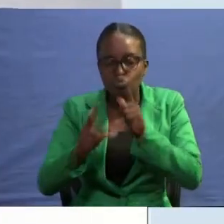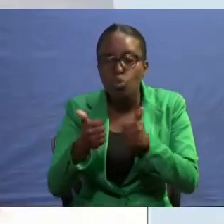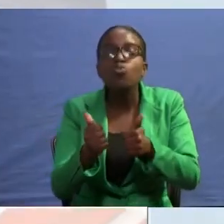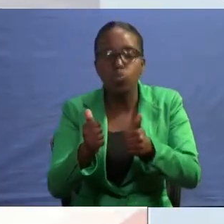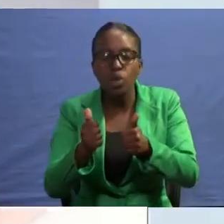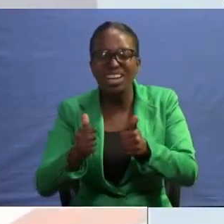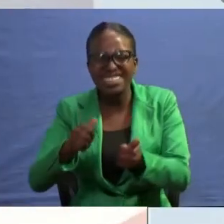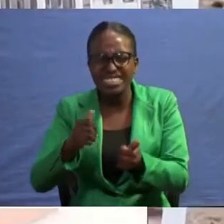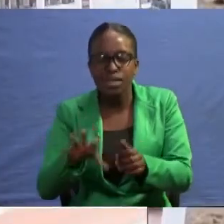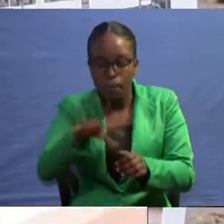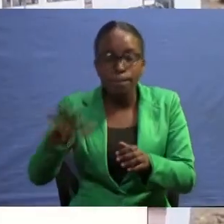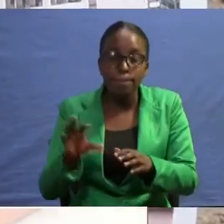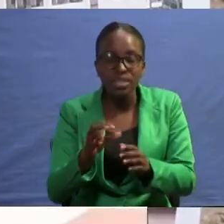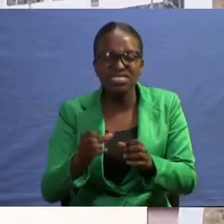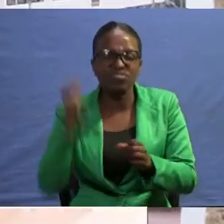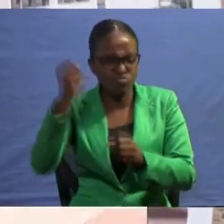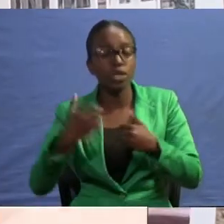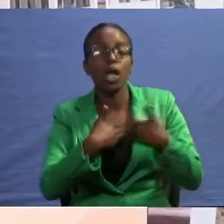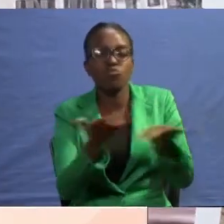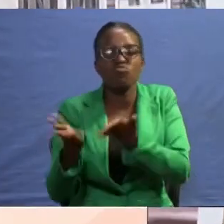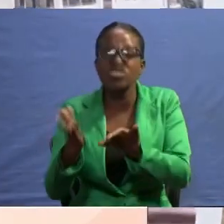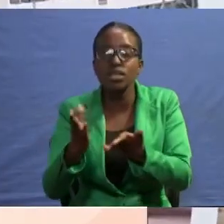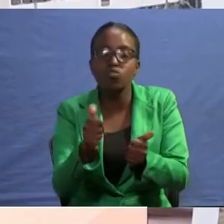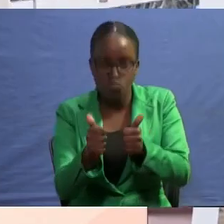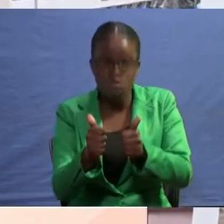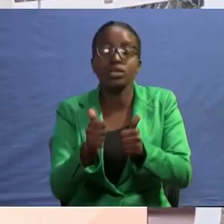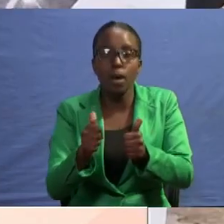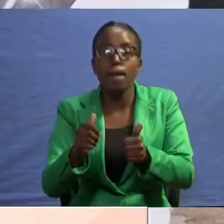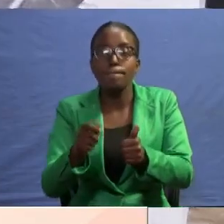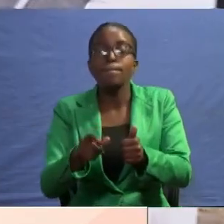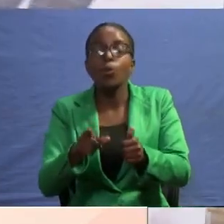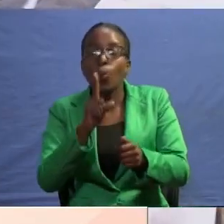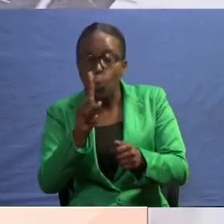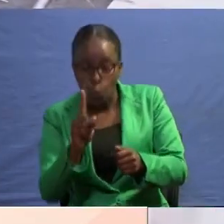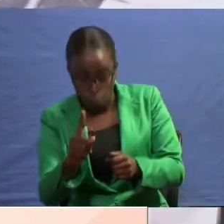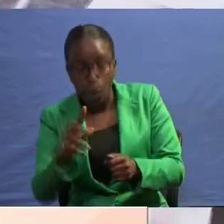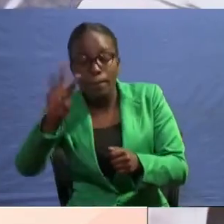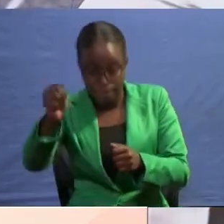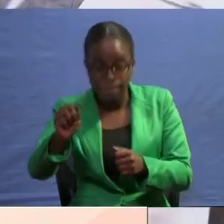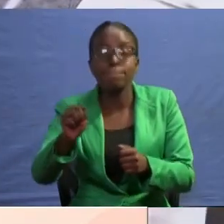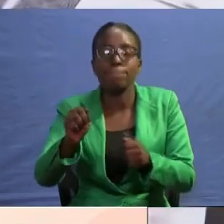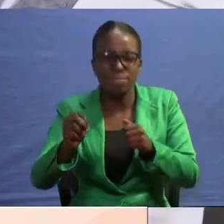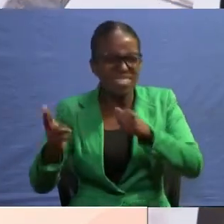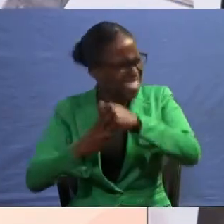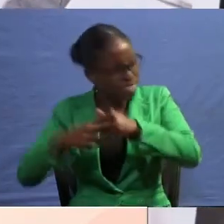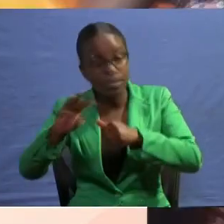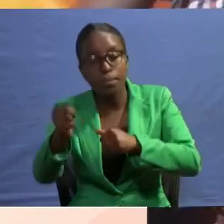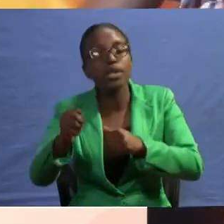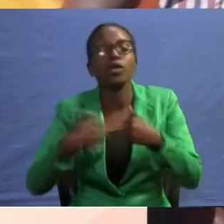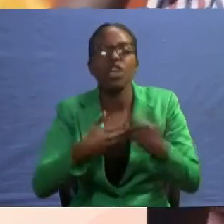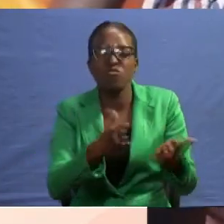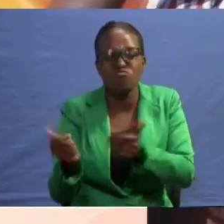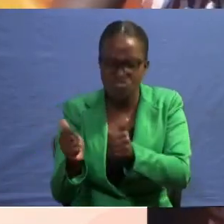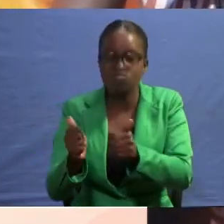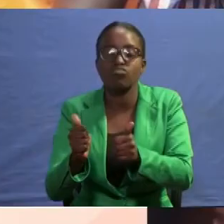wa soko la kisiasa uliogharimu kima cha shilingi milioni 700 uliotokana na kundi tofauti kutoelewana kuhusu umiliki